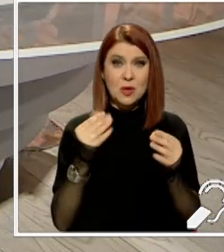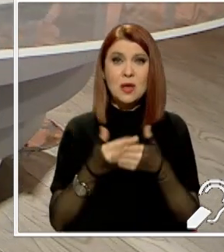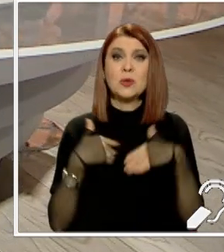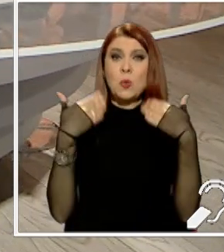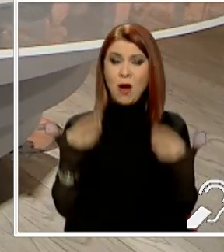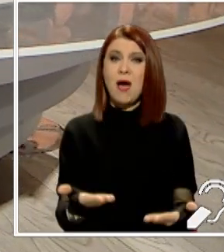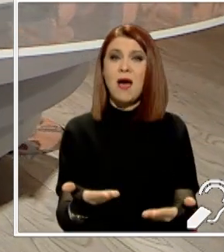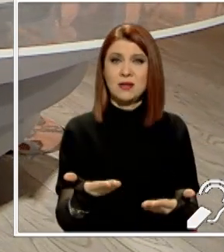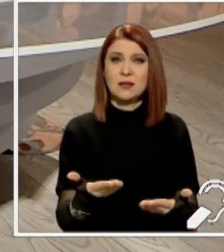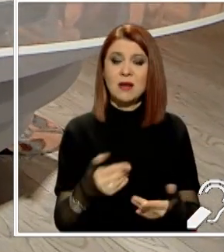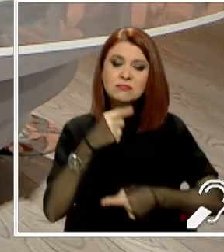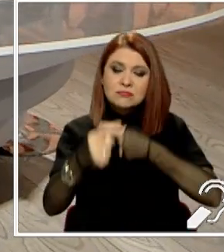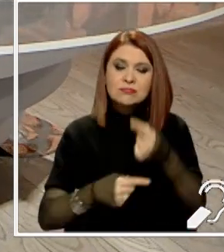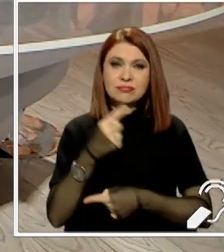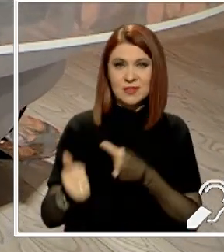it away to next generation.